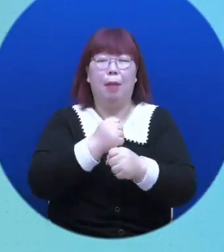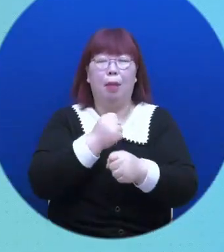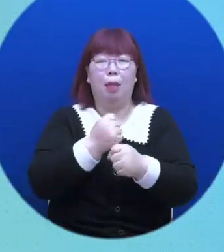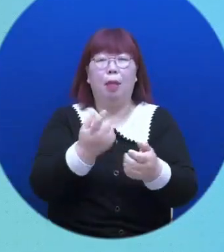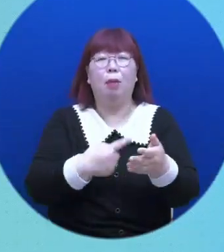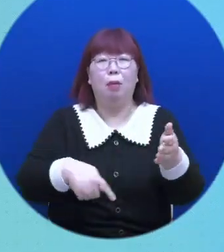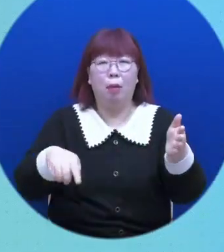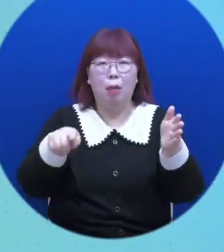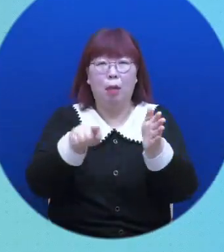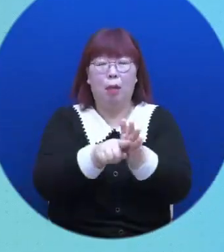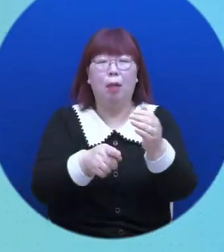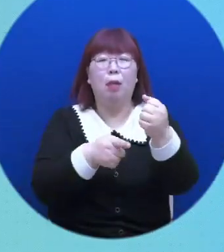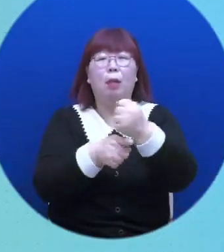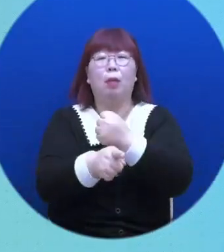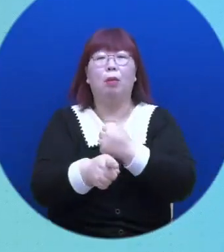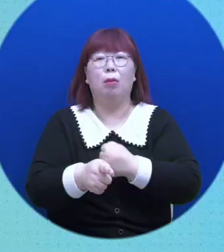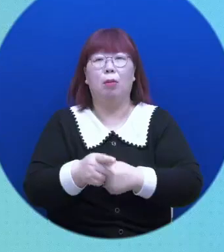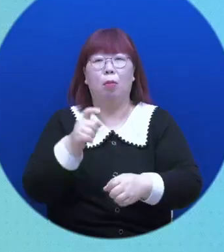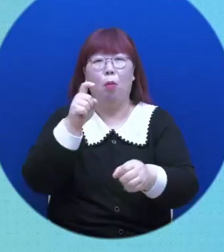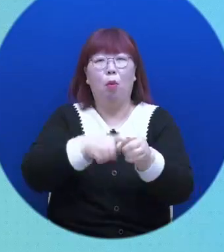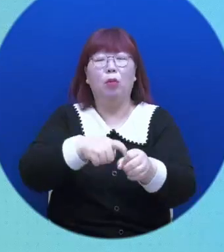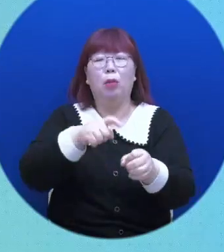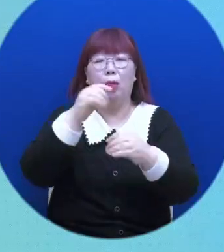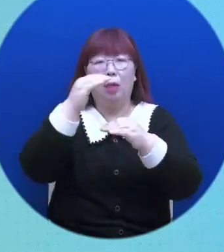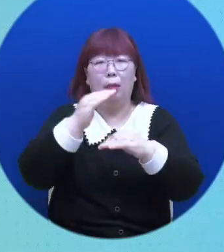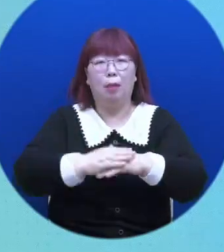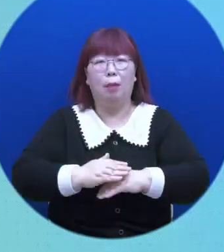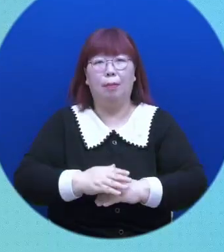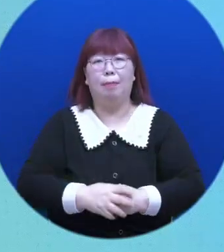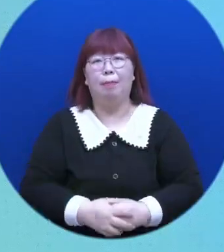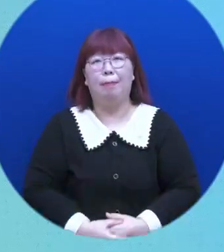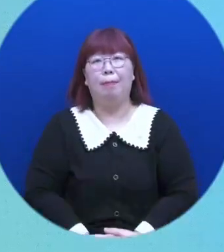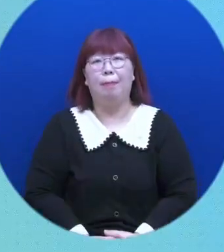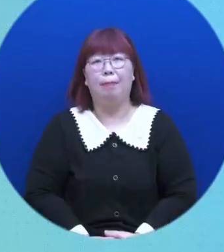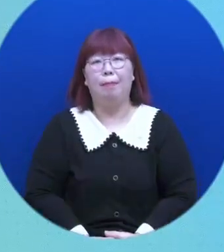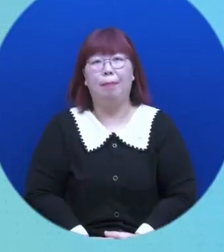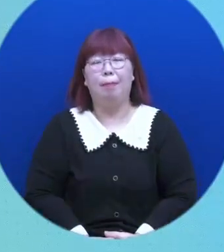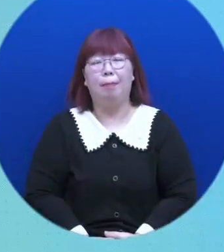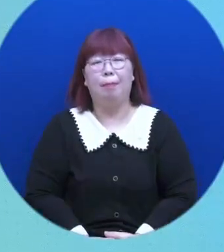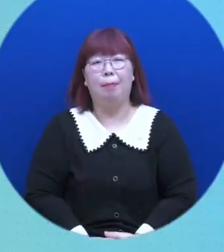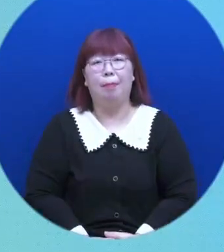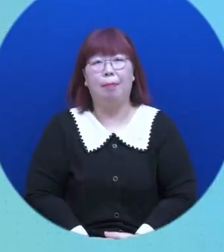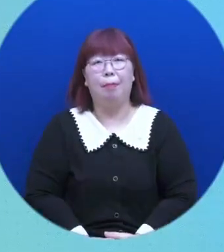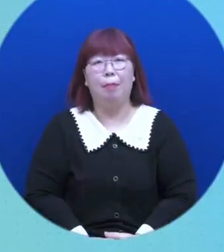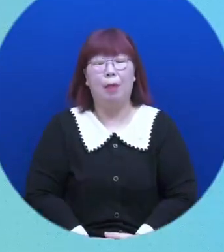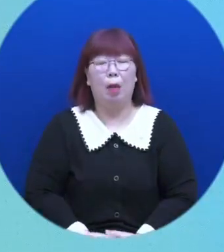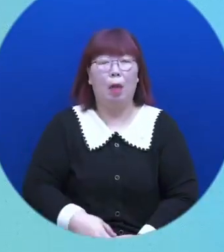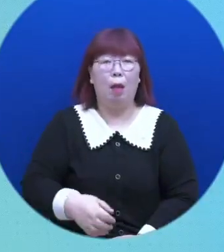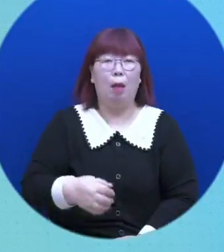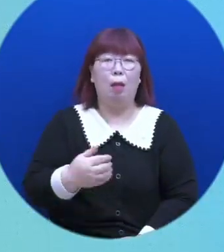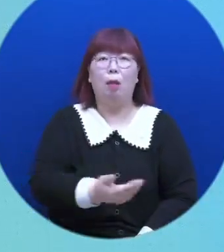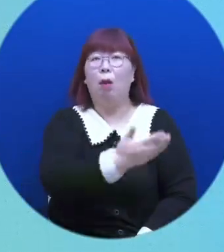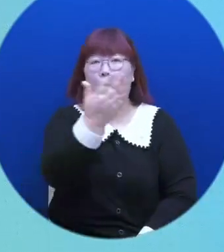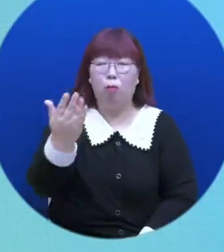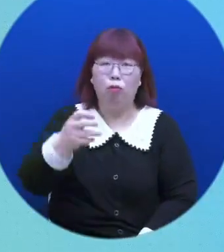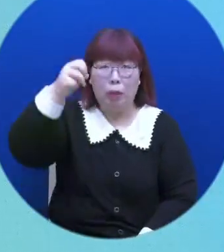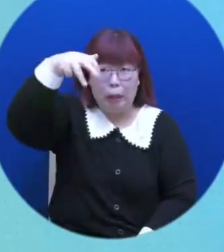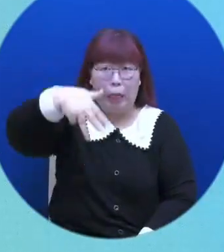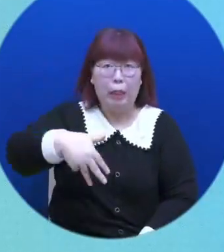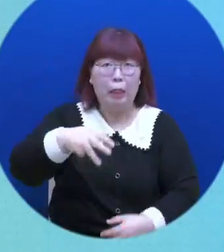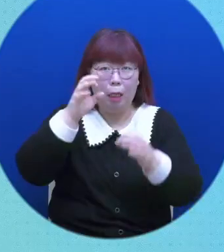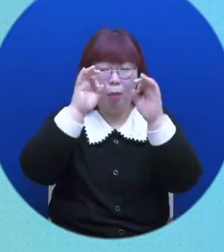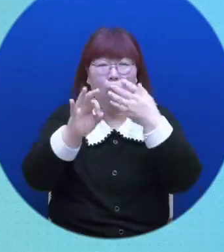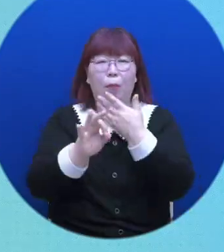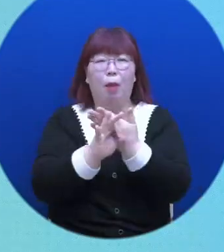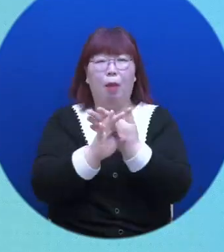창성하게 할 이유였다라는 얘기를 하고 있어요. 여러분, 창세기 12장에 보면 갈대아 우르에